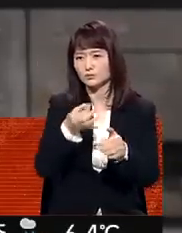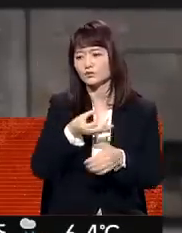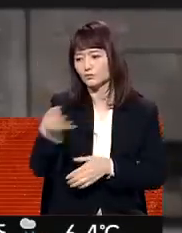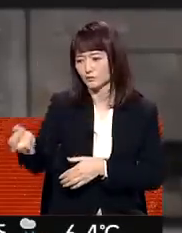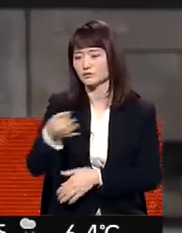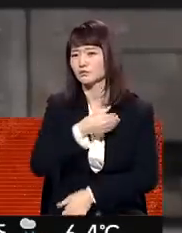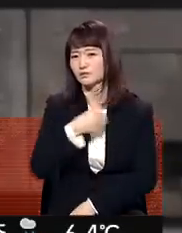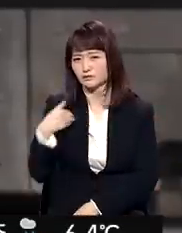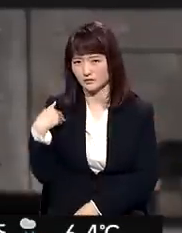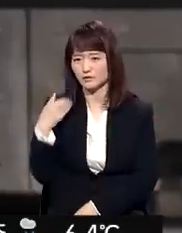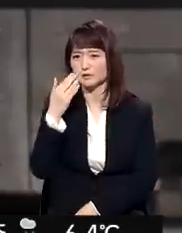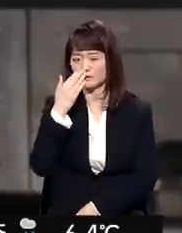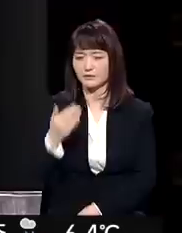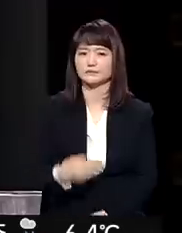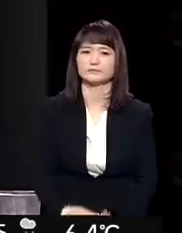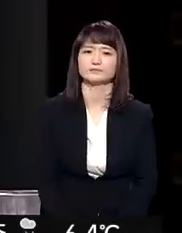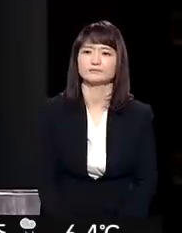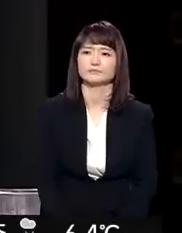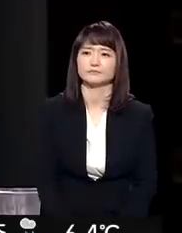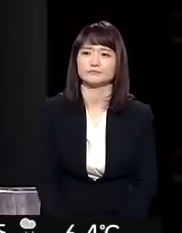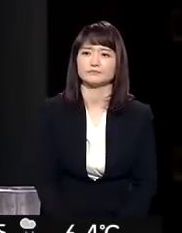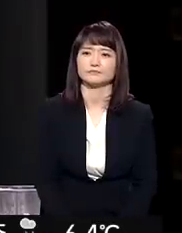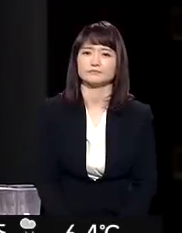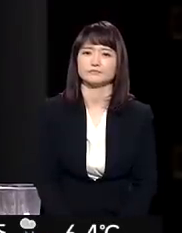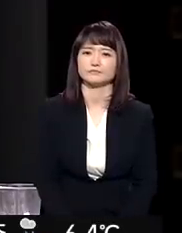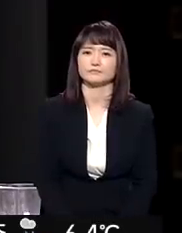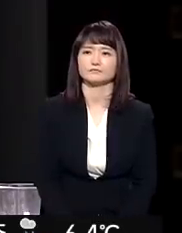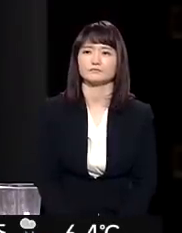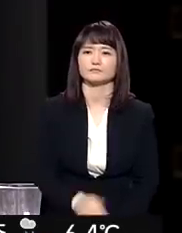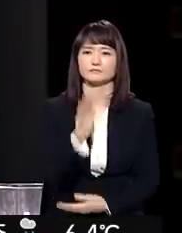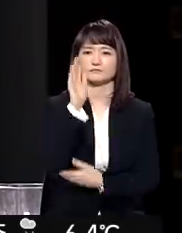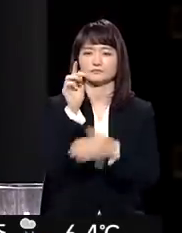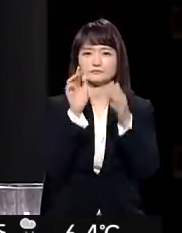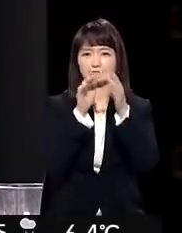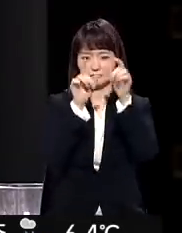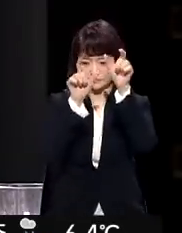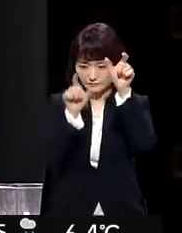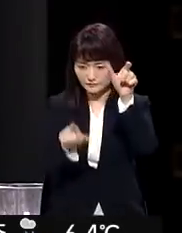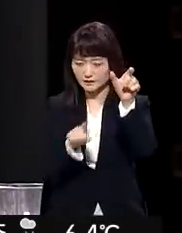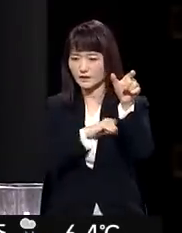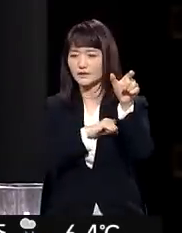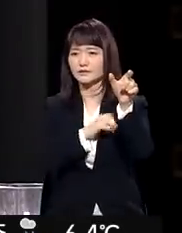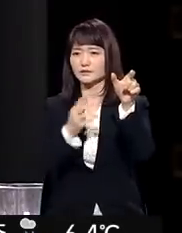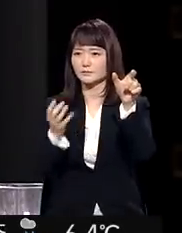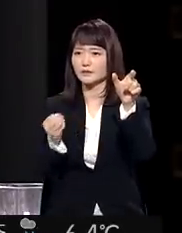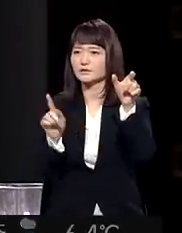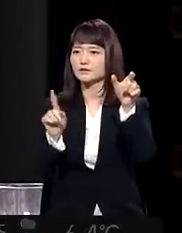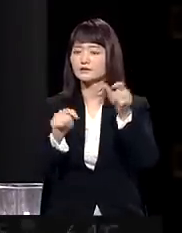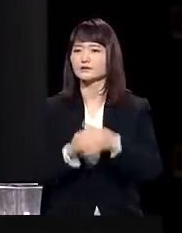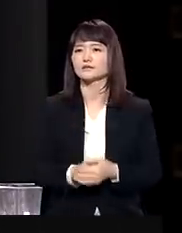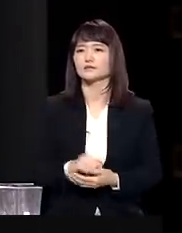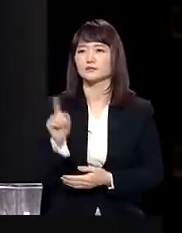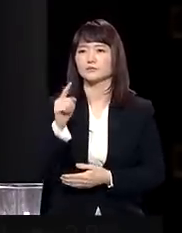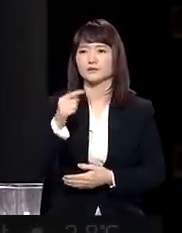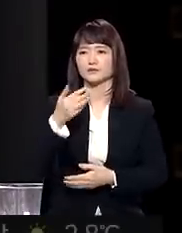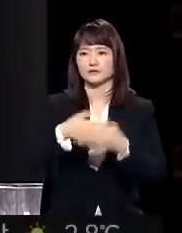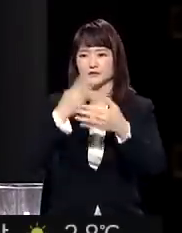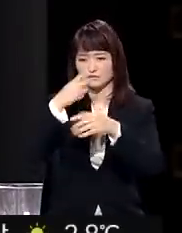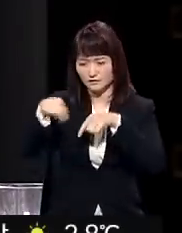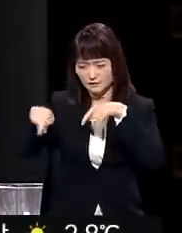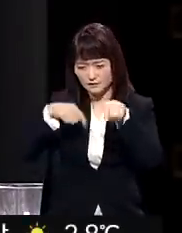보는데요 예이 사연의 달린 어떤 베스트 댓글 중에 하나가 뭐였냐면 모 영화감독이